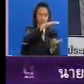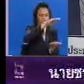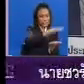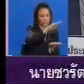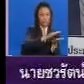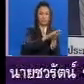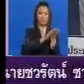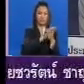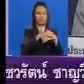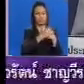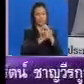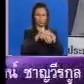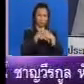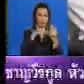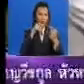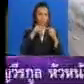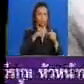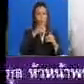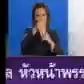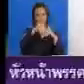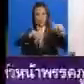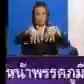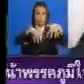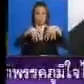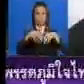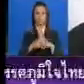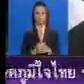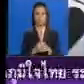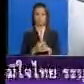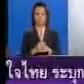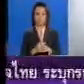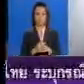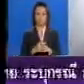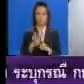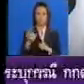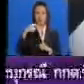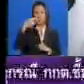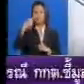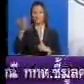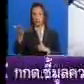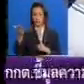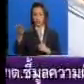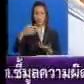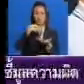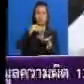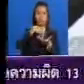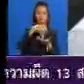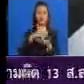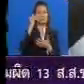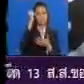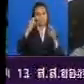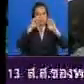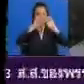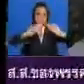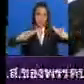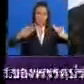ชีวิตในที่ชุมชนค่ะ ว่ารถลอยฟ้าเนี่ยเราก็เป็นรถที่ให้ทางกทม.เขาดำเนินการมาถ้